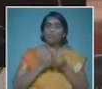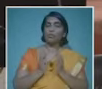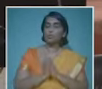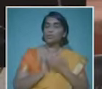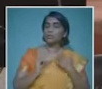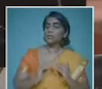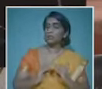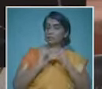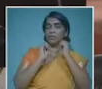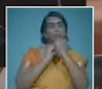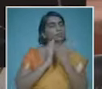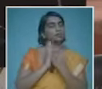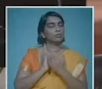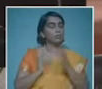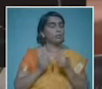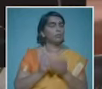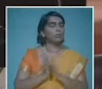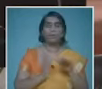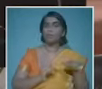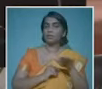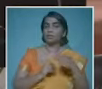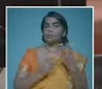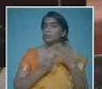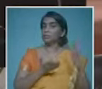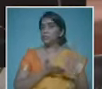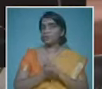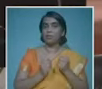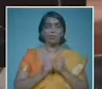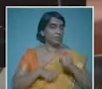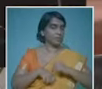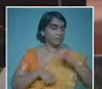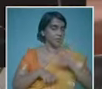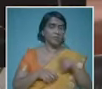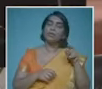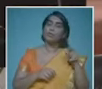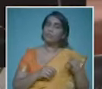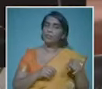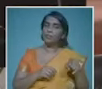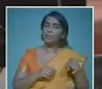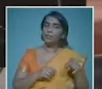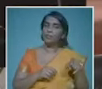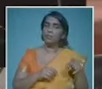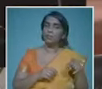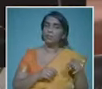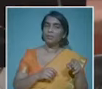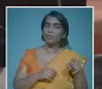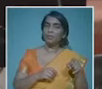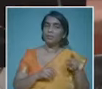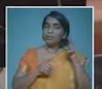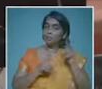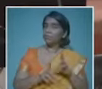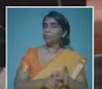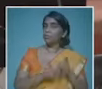நிலப்பகுதியை தோண்டி எமது நிலப்பரப்பை குறைத்து நிலத்தை கடலாக்கி துறைமுகத்தை உருவாக்கியுள்ளோம். இது